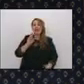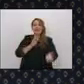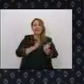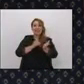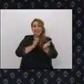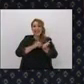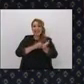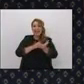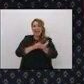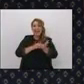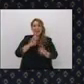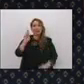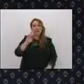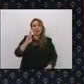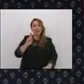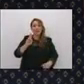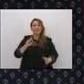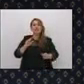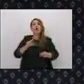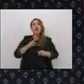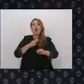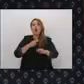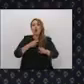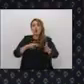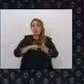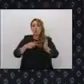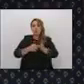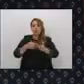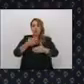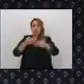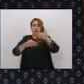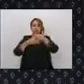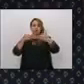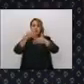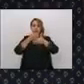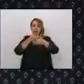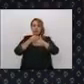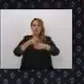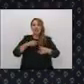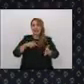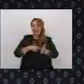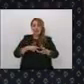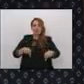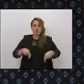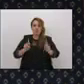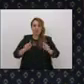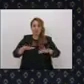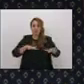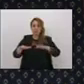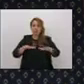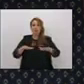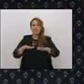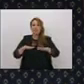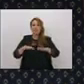الأصلية الخاصة بمشاريع السكنات موضوع التنازل، الأمر الذي يتطلب بعض الوقت لاتخاذ الإجراءات اللازمة من